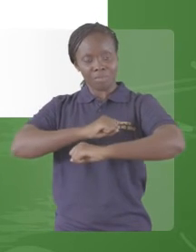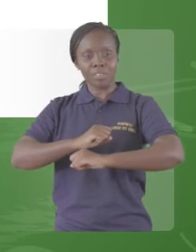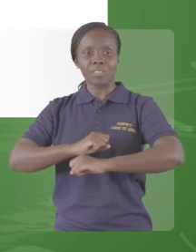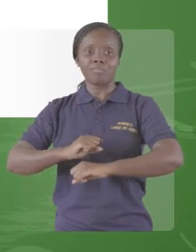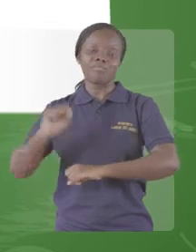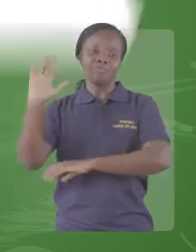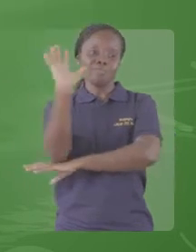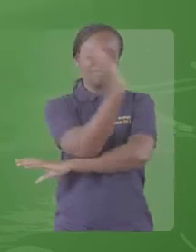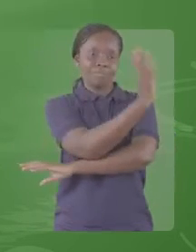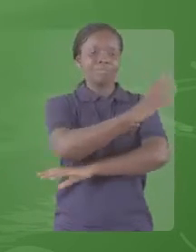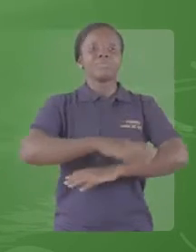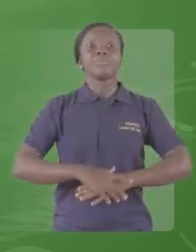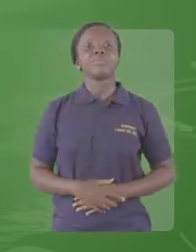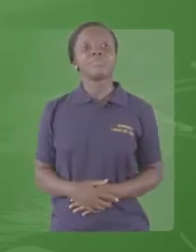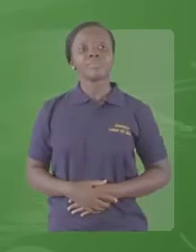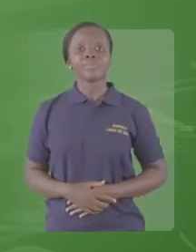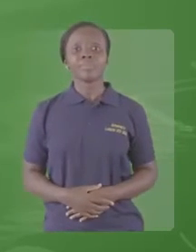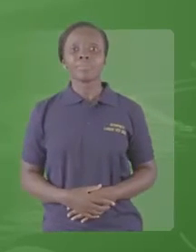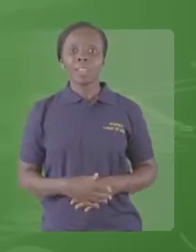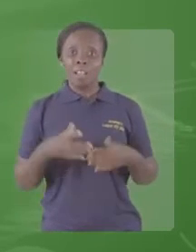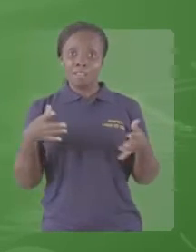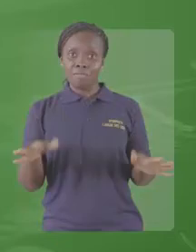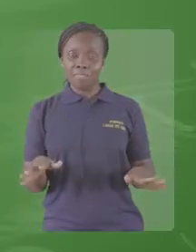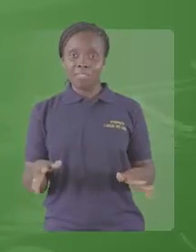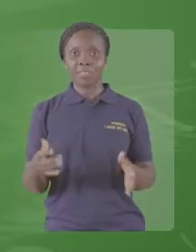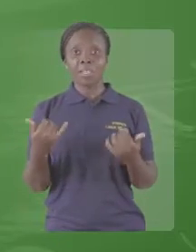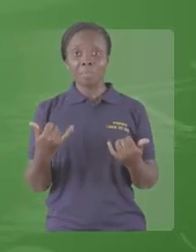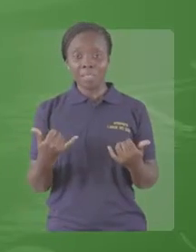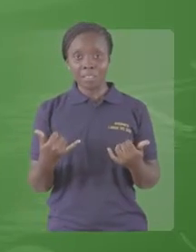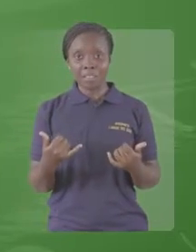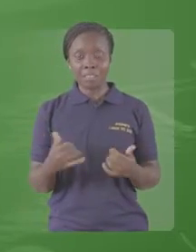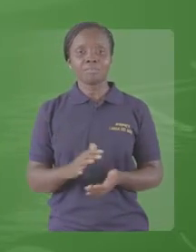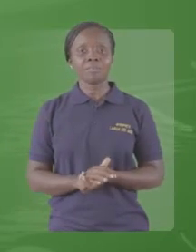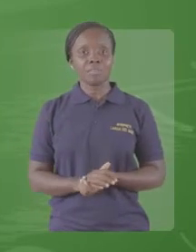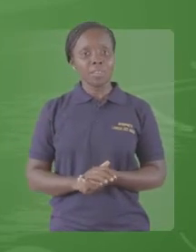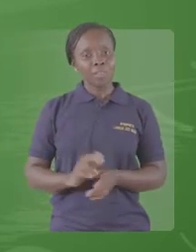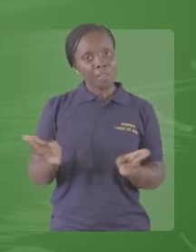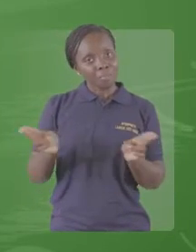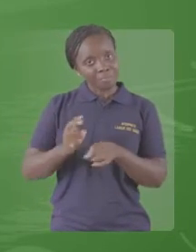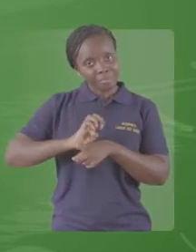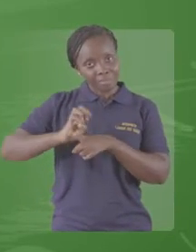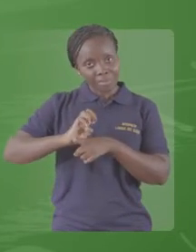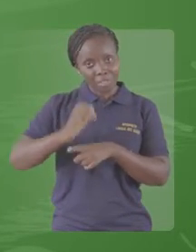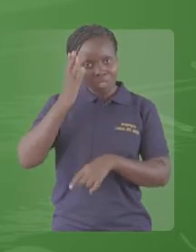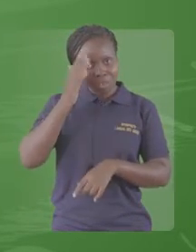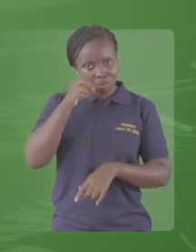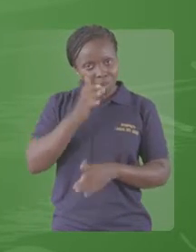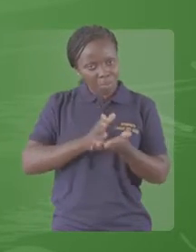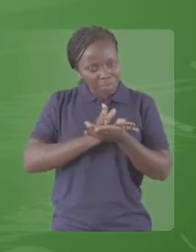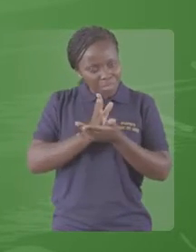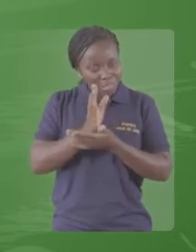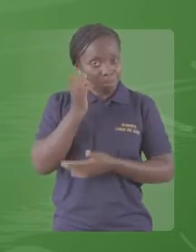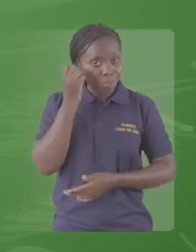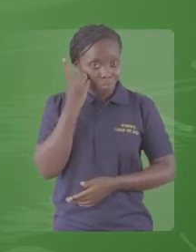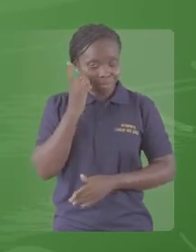réserves. Pour vérifier si vous avez compris cette leçon, vous allez faire cet